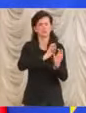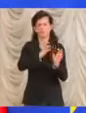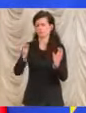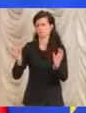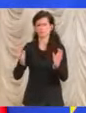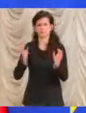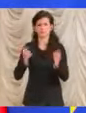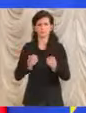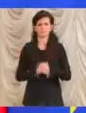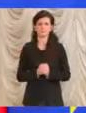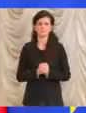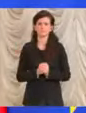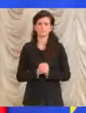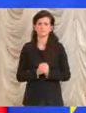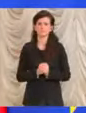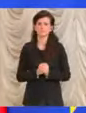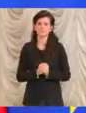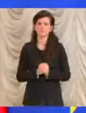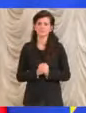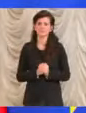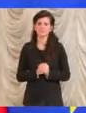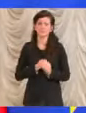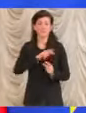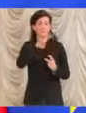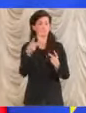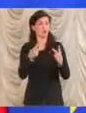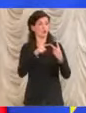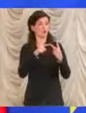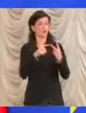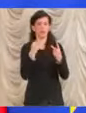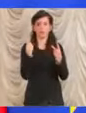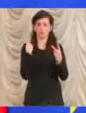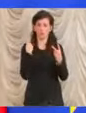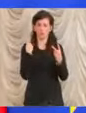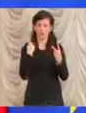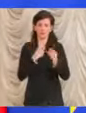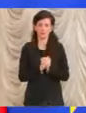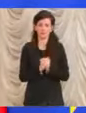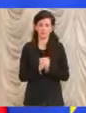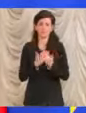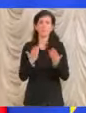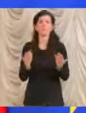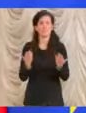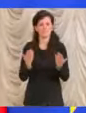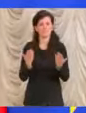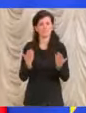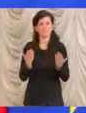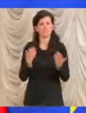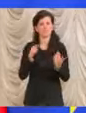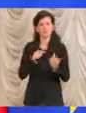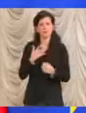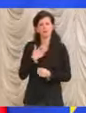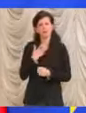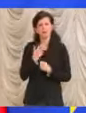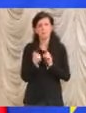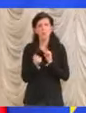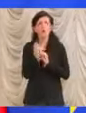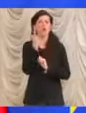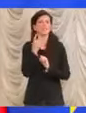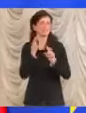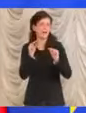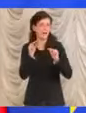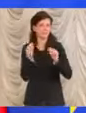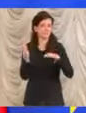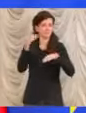gioco quando alla seconda domanda nella l'unica in realtà novità che abbiamo introdotto una minima novità che abbiamo introdotto